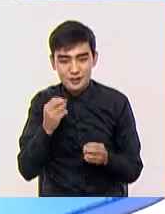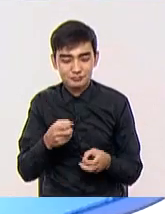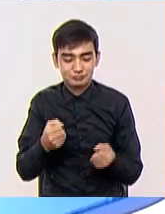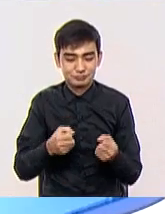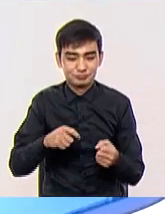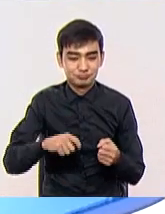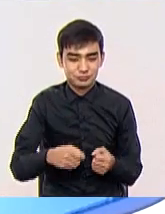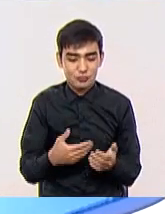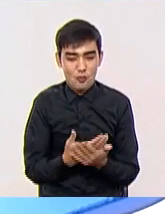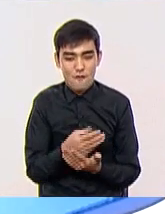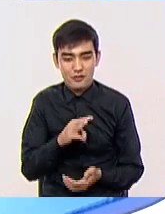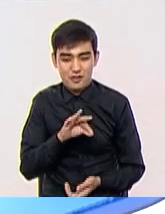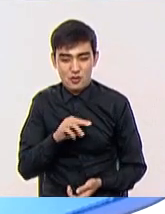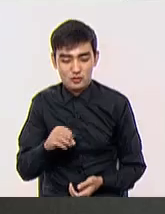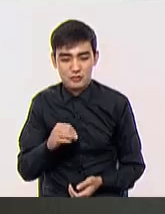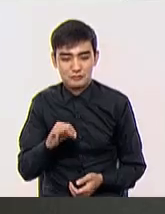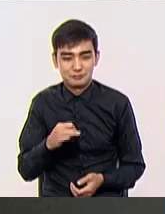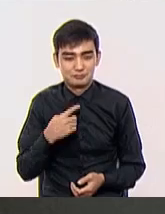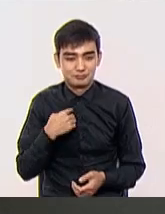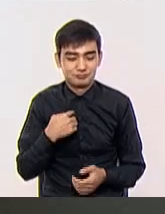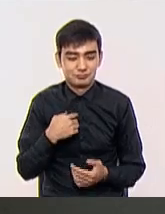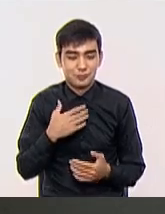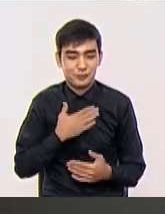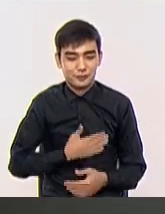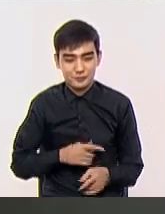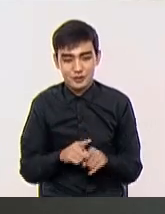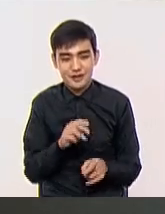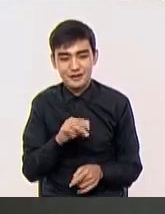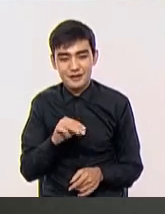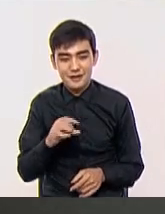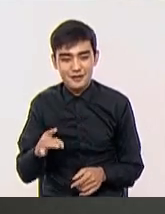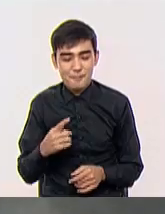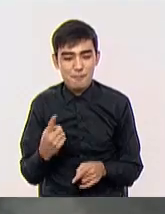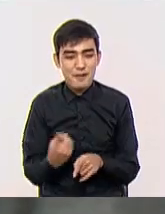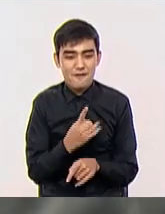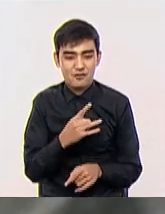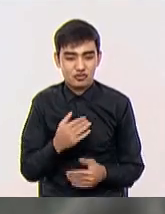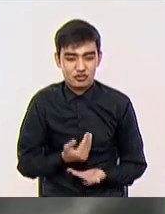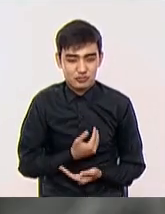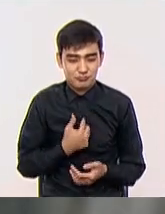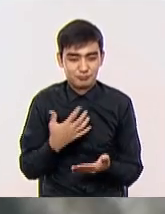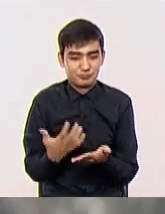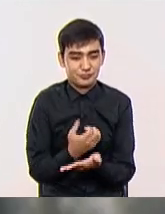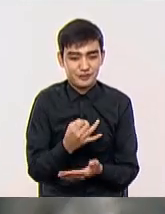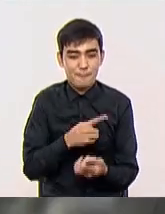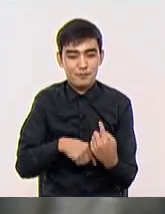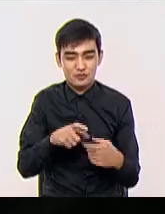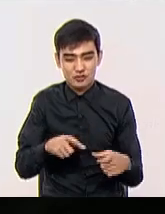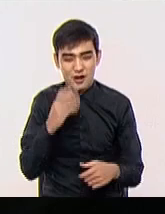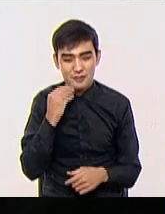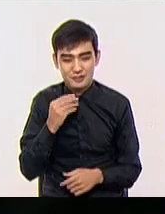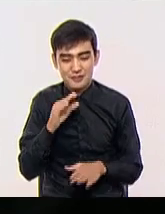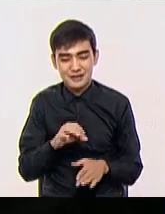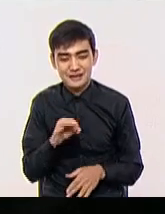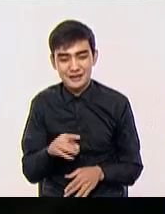руль новенькой «Тойоты», сомнения развеялись. Этот автомобиль для Дидара стал первым в жизни выигрышем. Предприниматель из Алматы